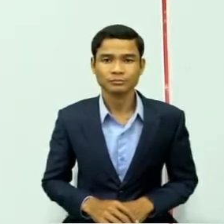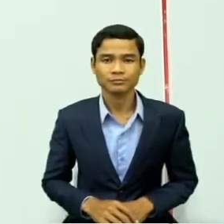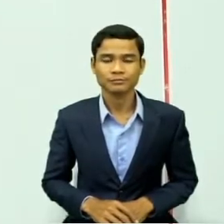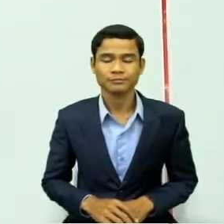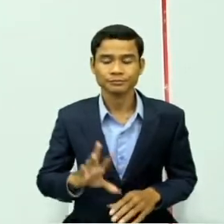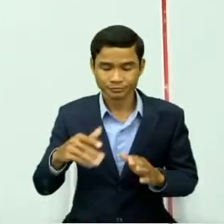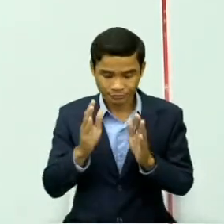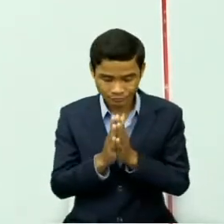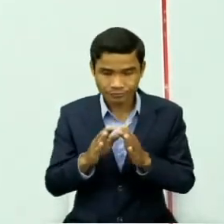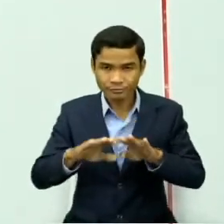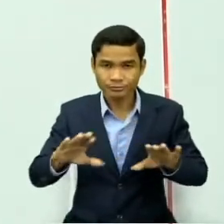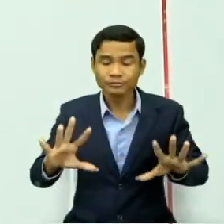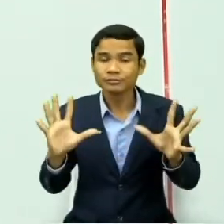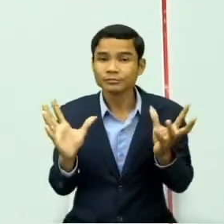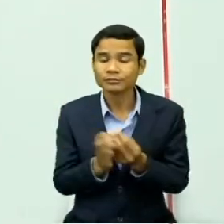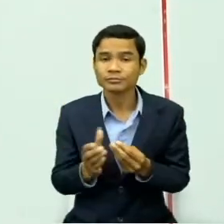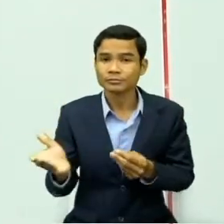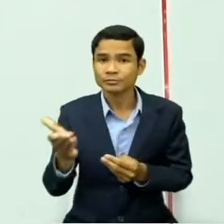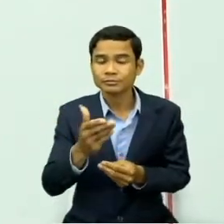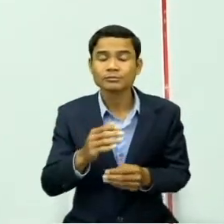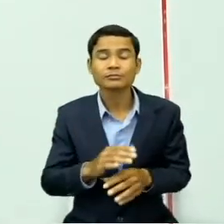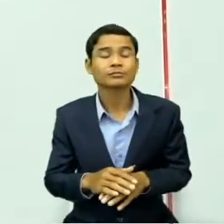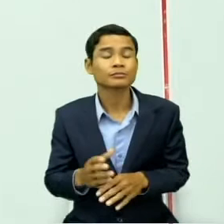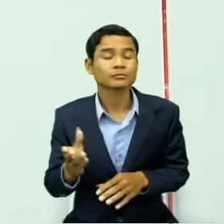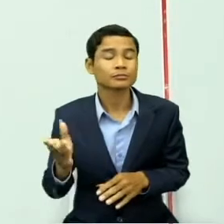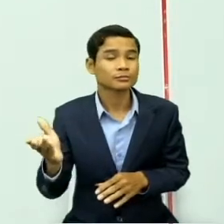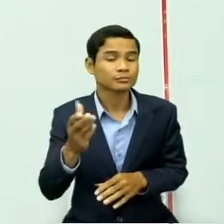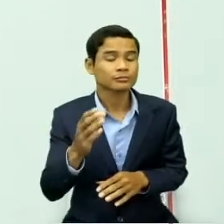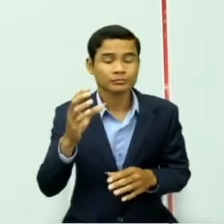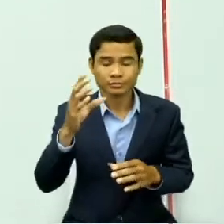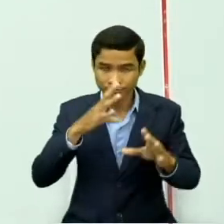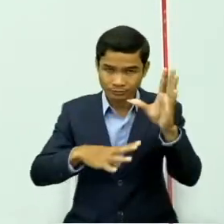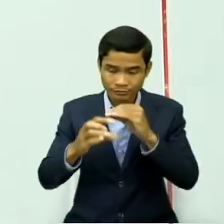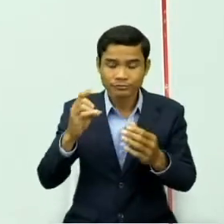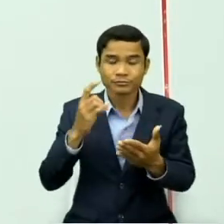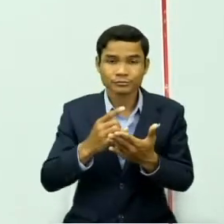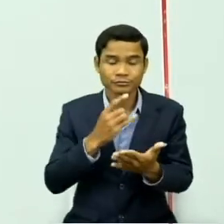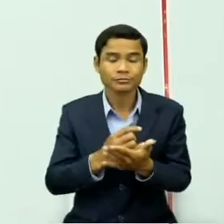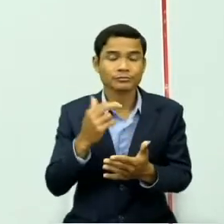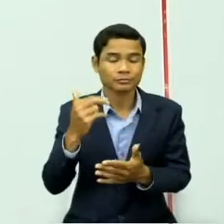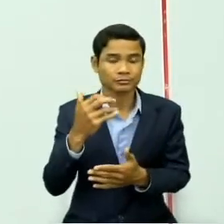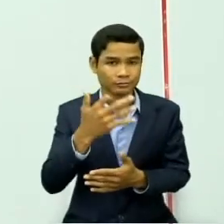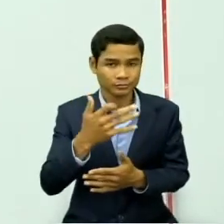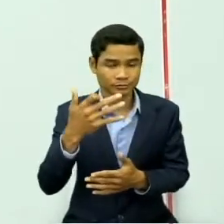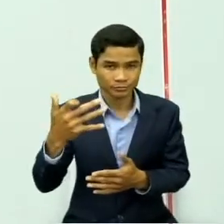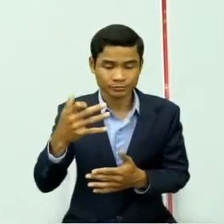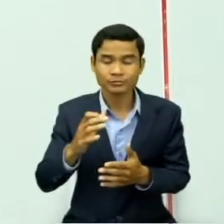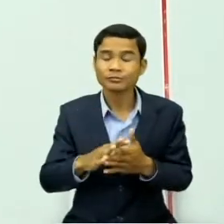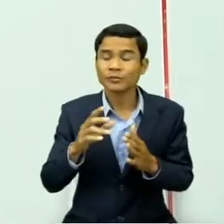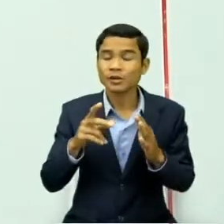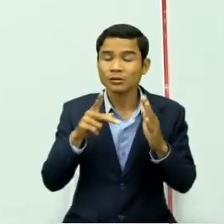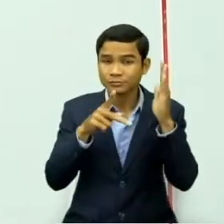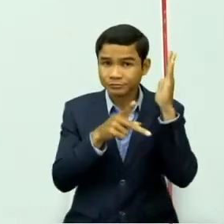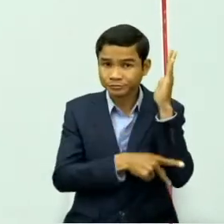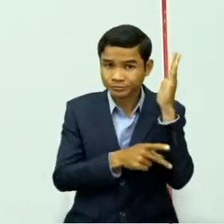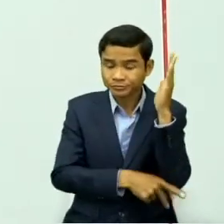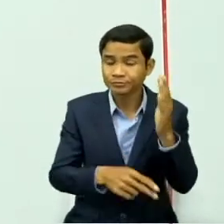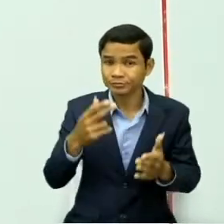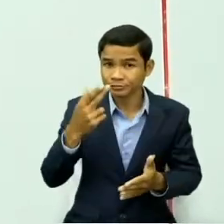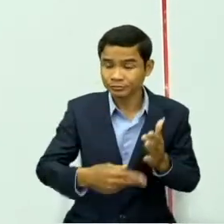chà ở con dân ngày nay nè cứu riêng mê riêng tì bài sập bẩm bấy phía nhà chương ở vầy khá con ạch loại bàn này